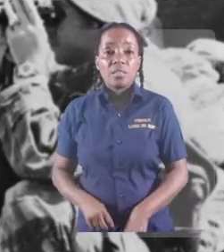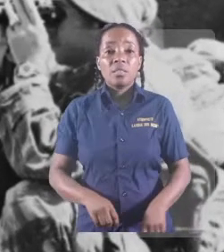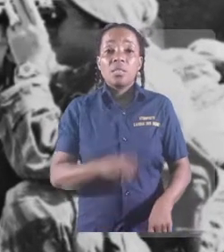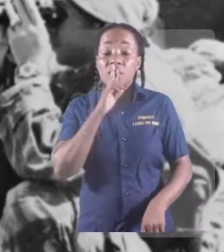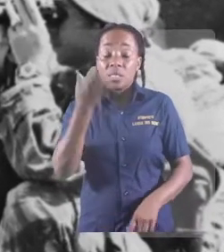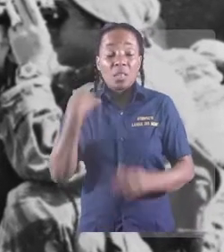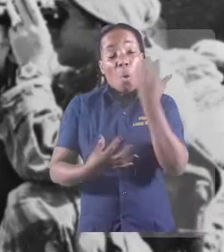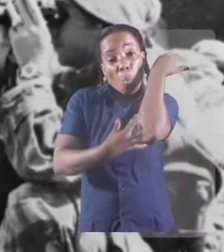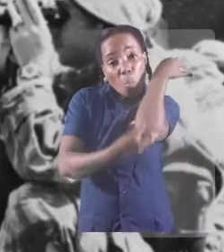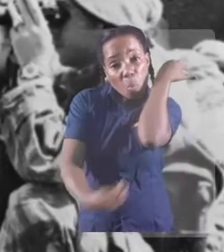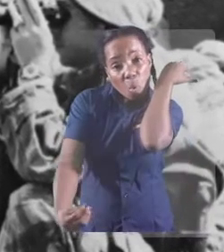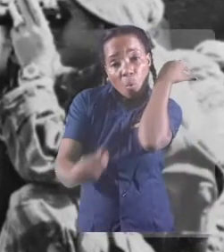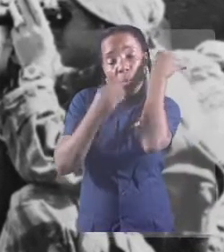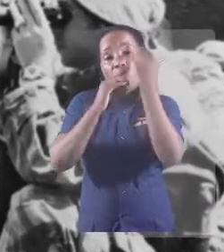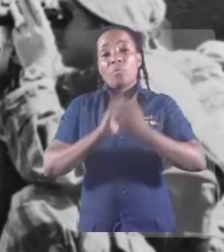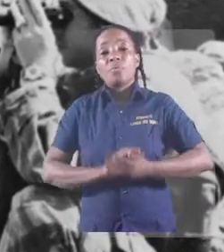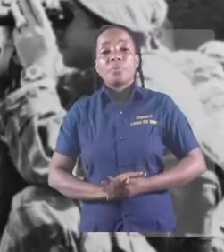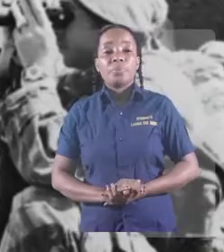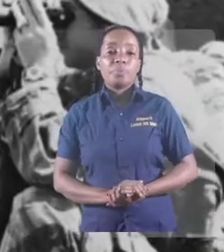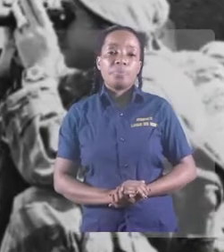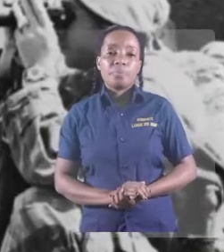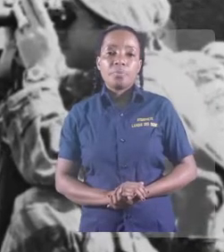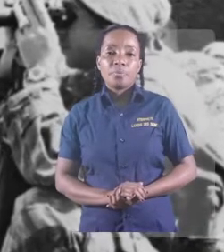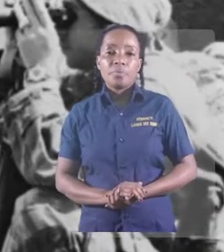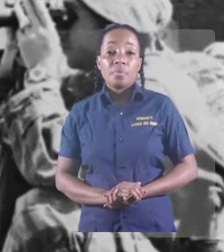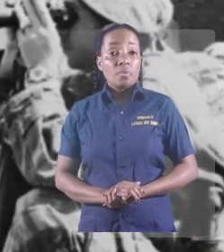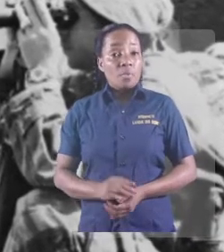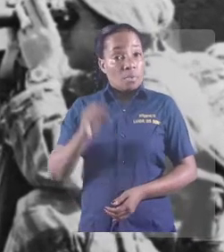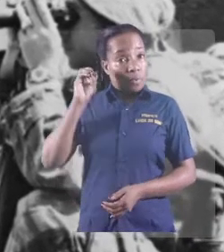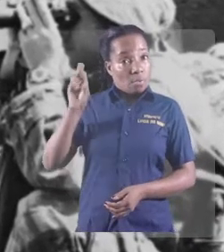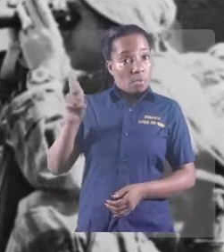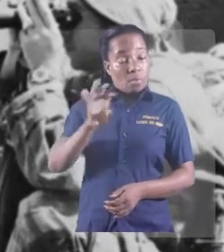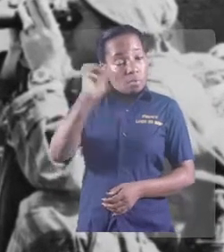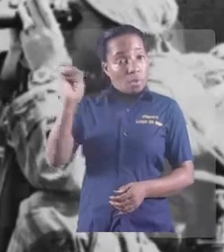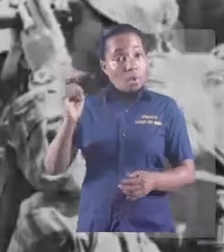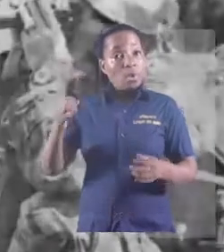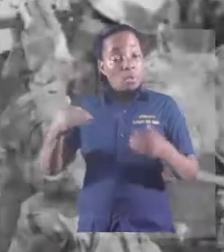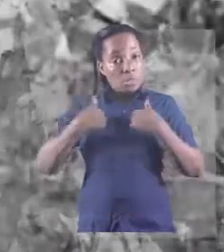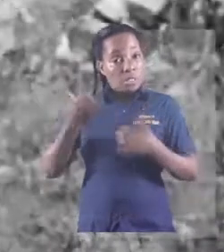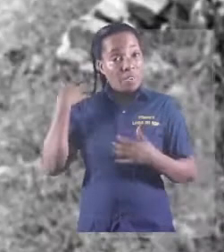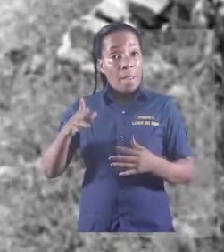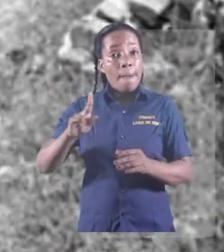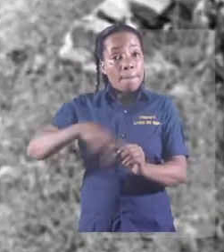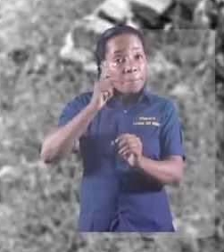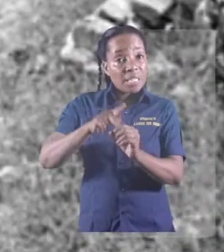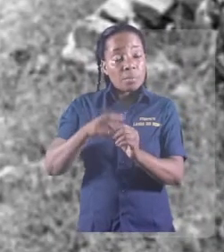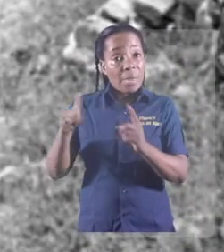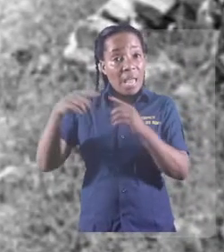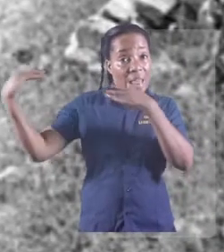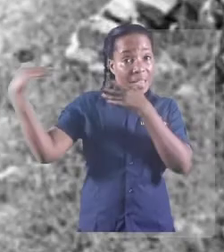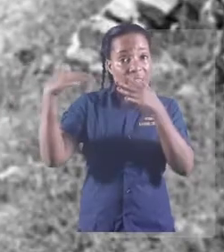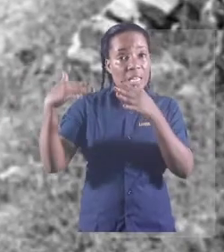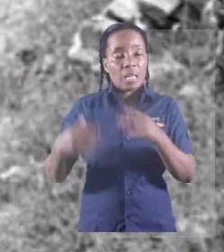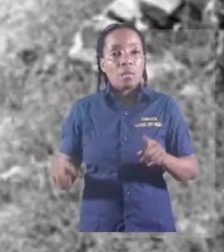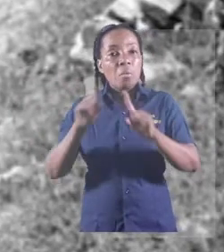cette importante proportion de la population algérienne. Malgré leur participation à la